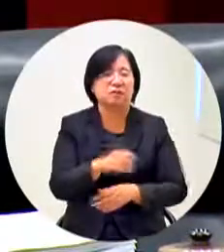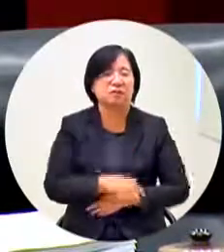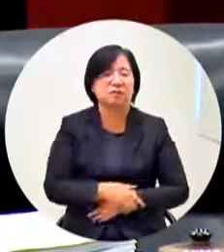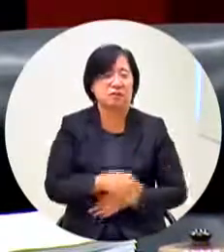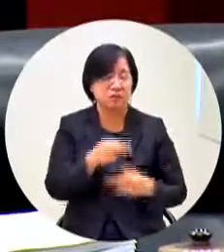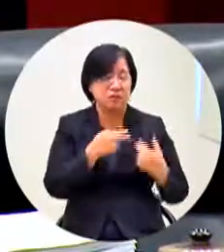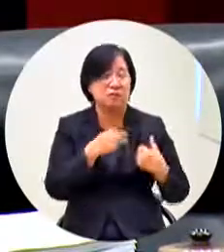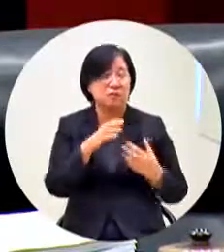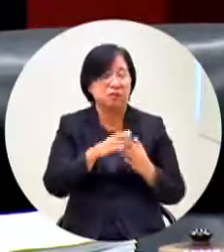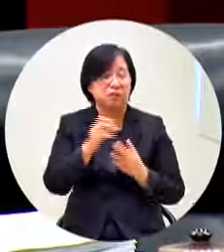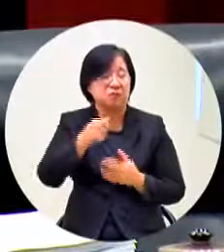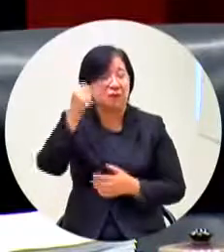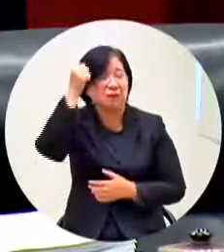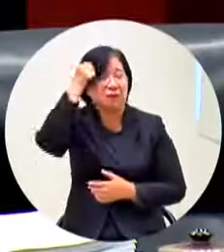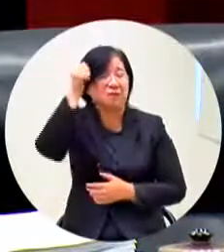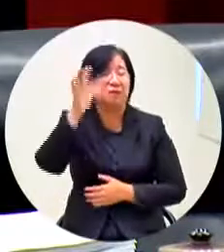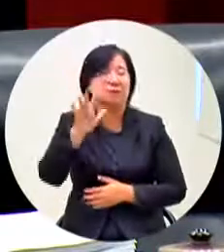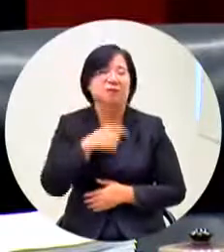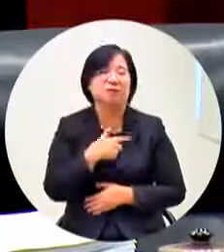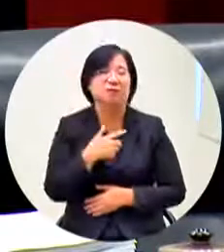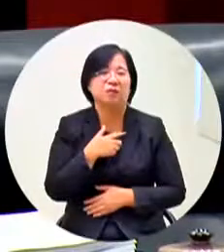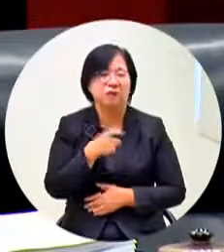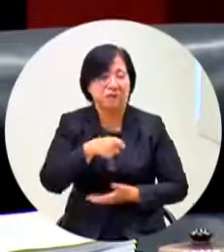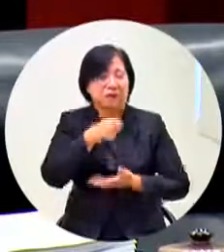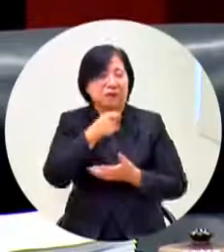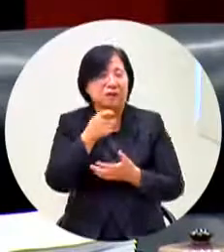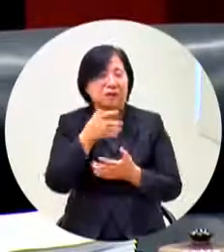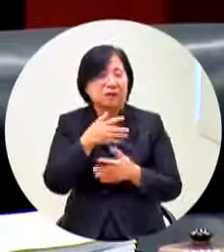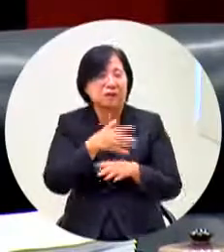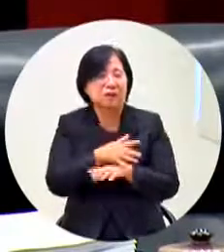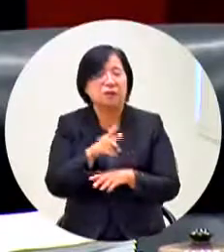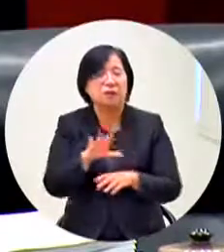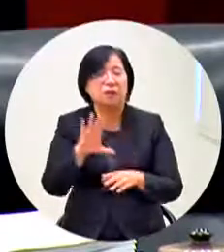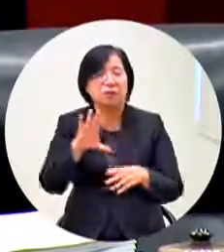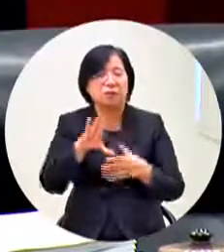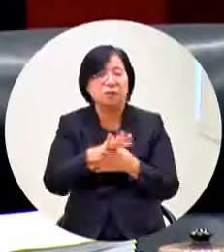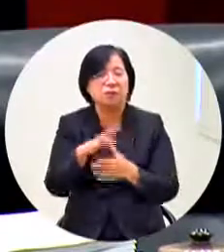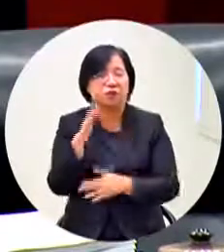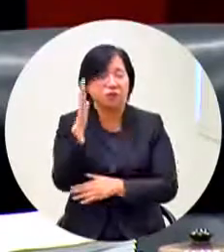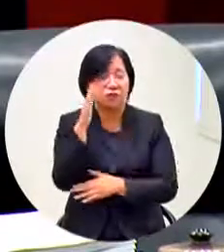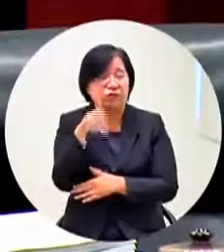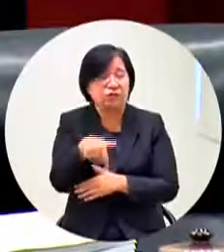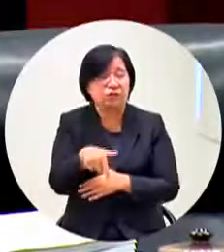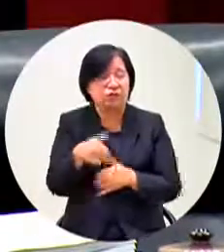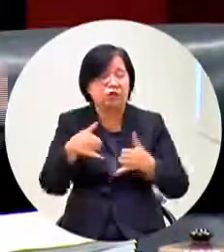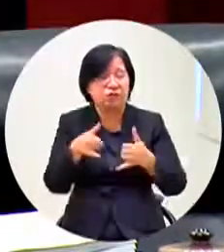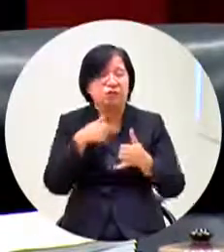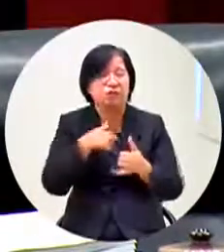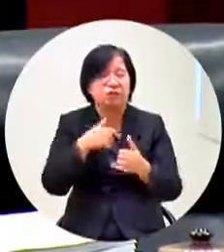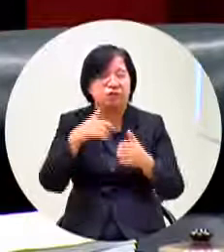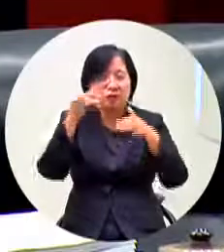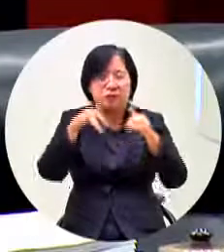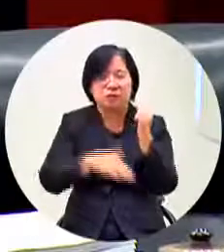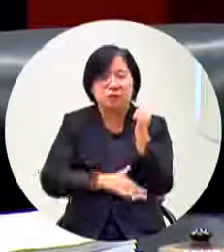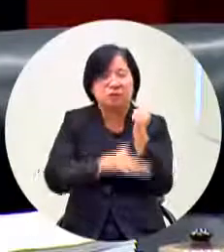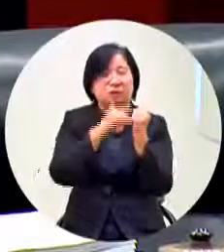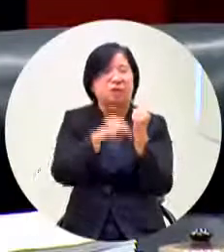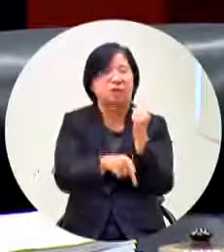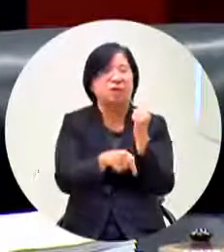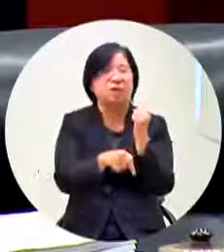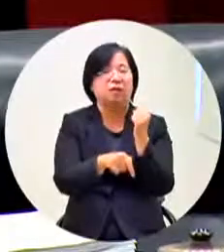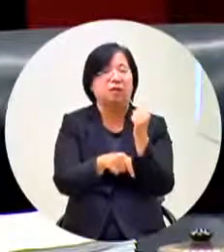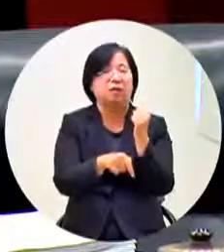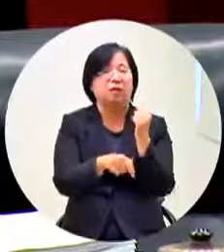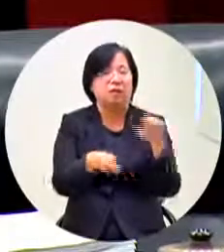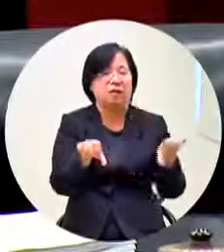也有印象哦，这个我们也讲过，在文府路的时候就那一段，所以每次到下雨淹水那一段都淹， 因为那段没有